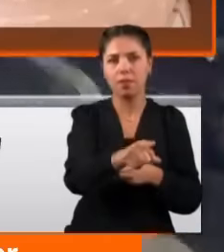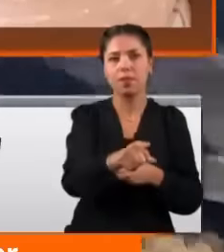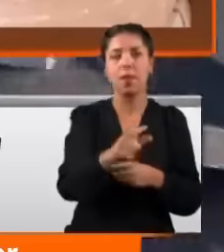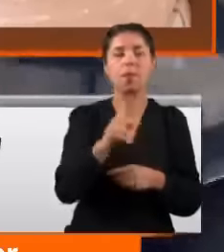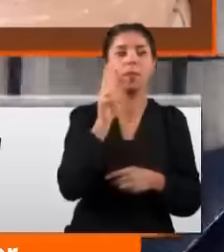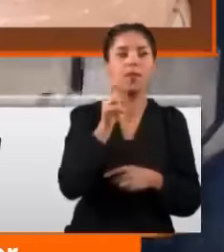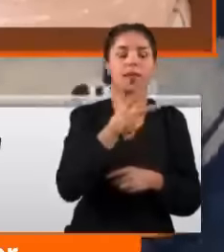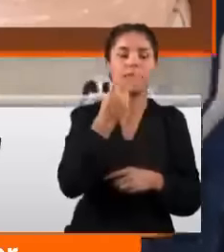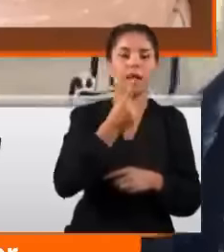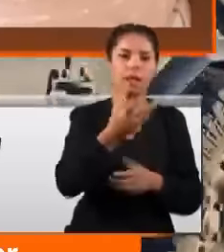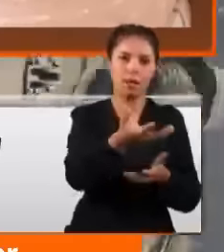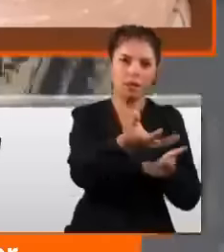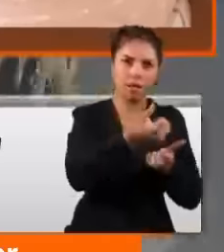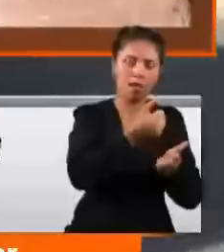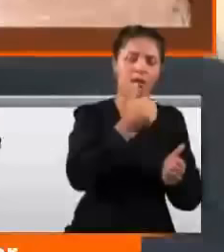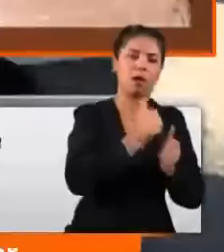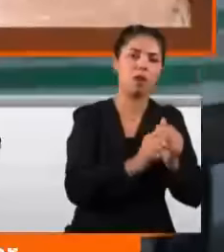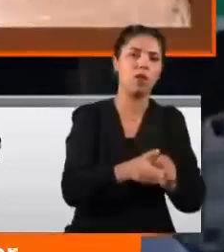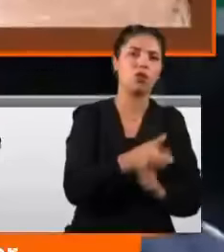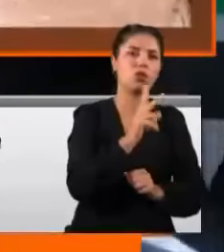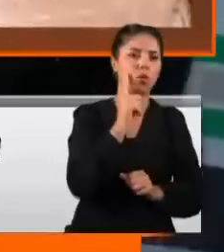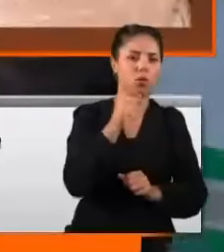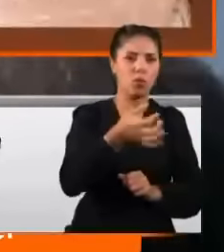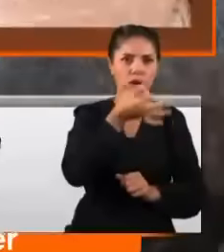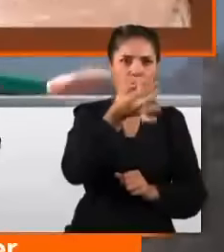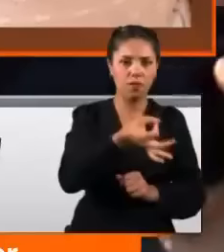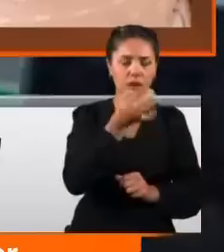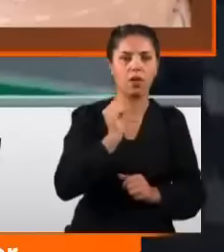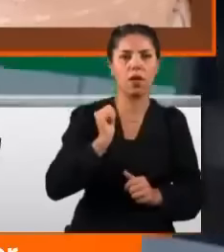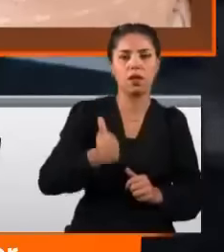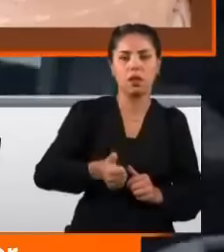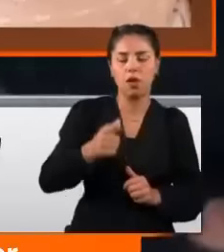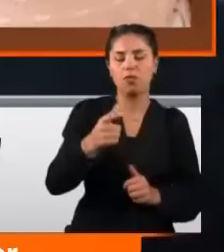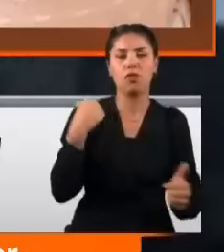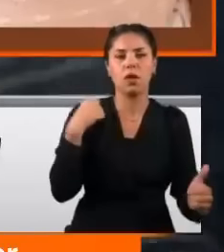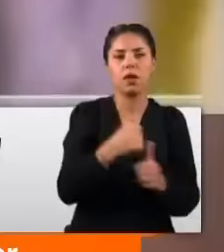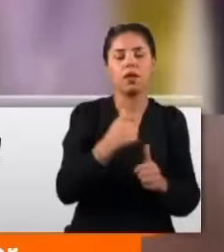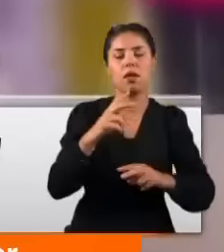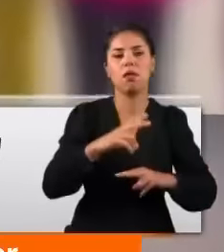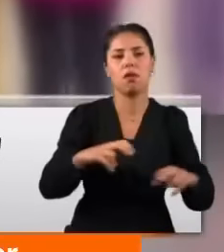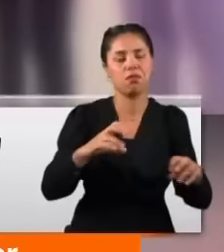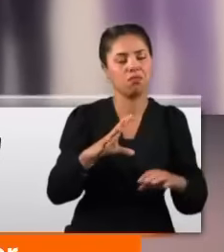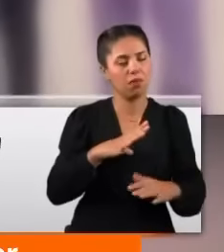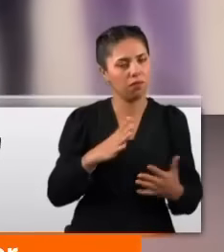uzaklaştırarak kavgayı sonlandırdı. Bu iddia ve ifadeler savcılar tarafından tekrar tekrar inceleniyor.